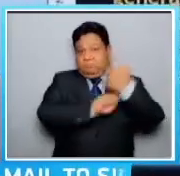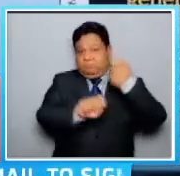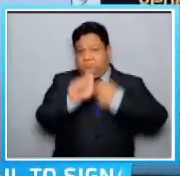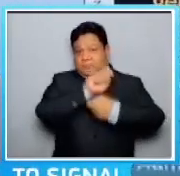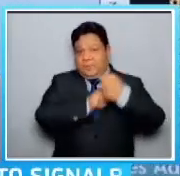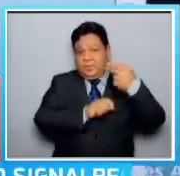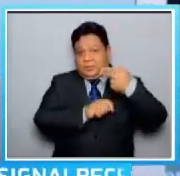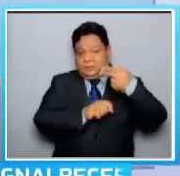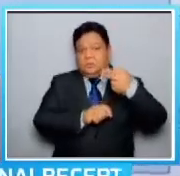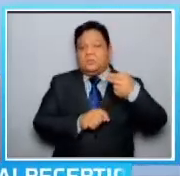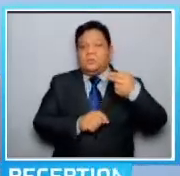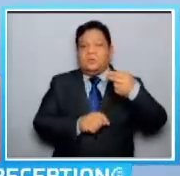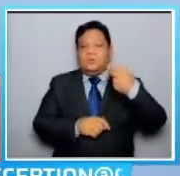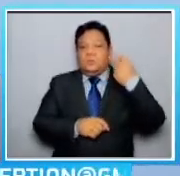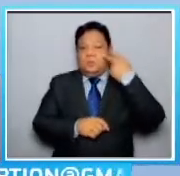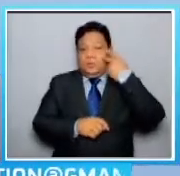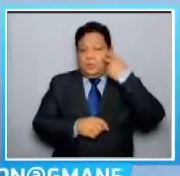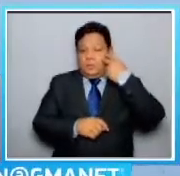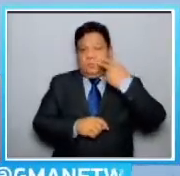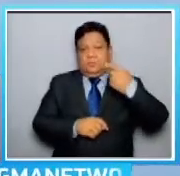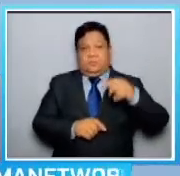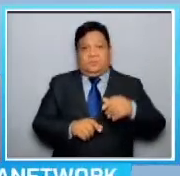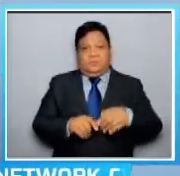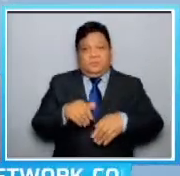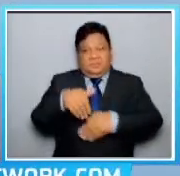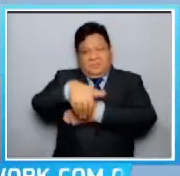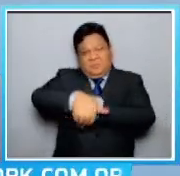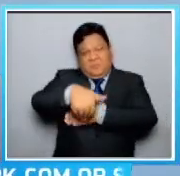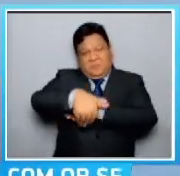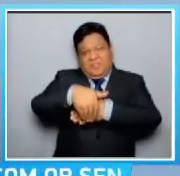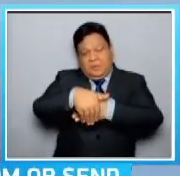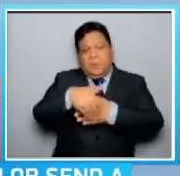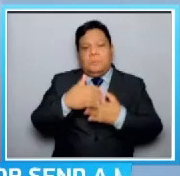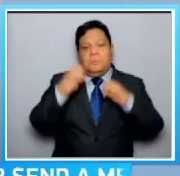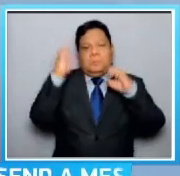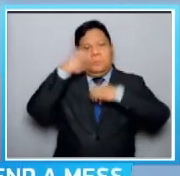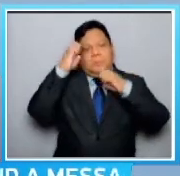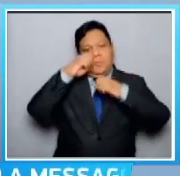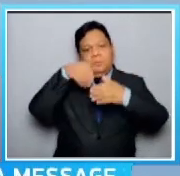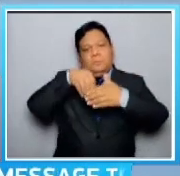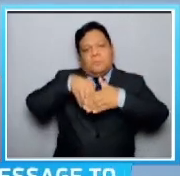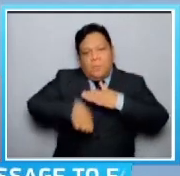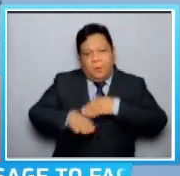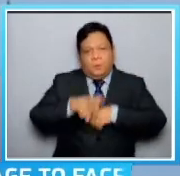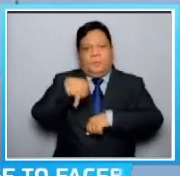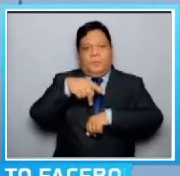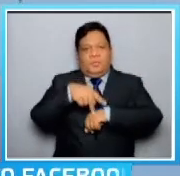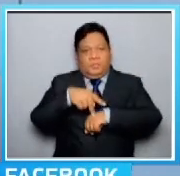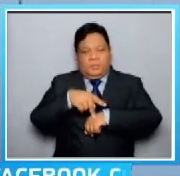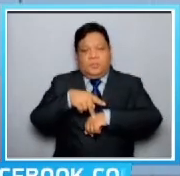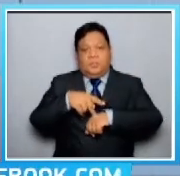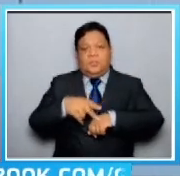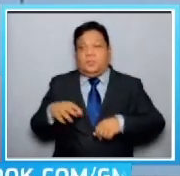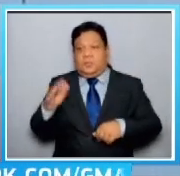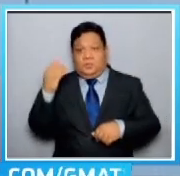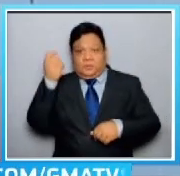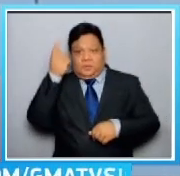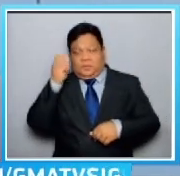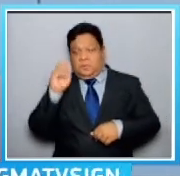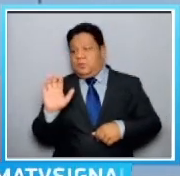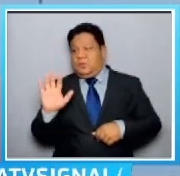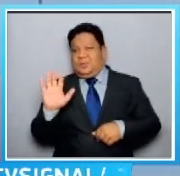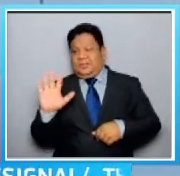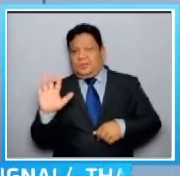siya. Then mamayang gabi, inaasahan natin na papasok na ito ng ating area of responsibility over the northern boundary.